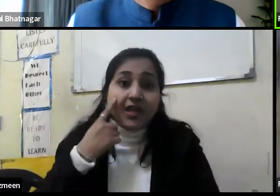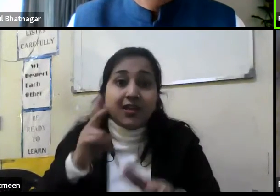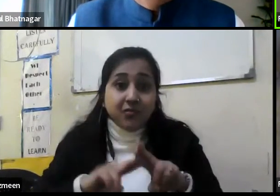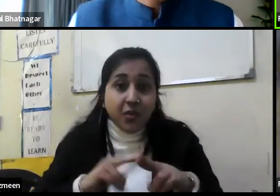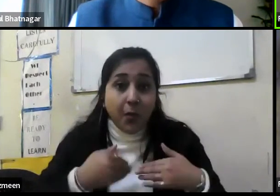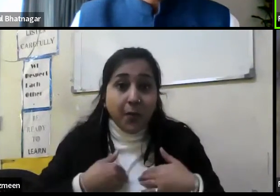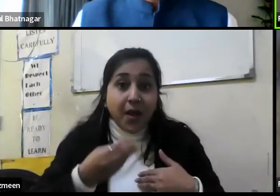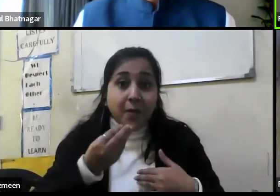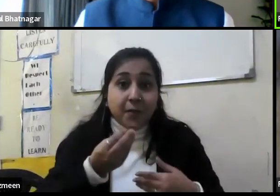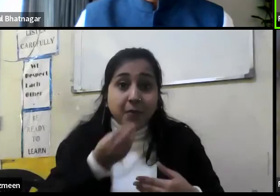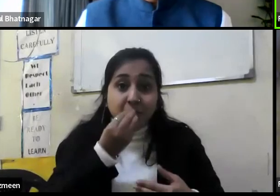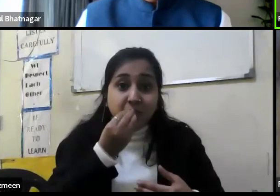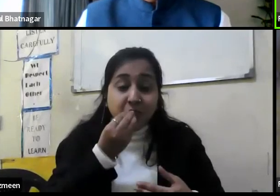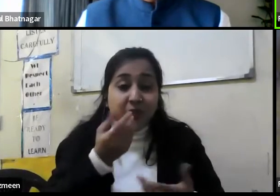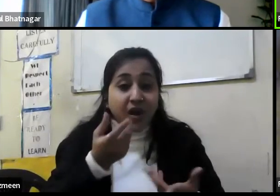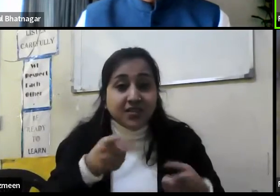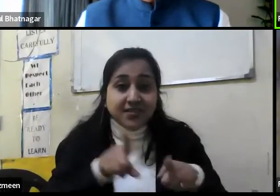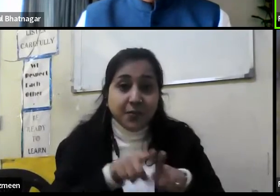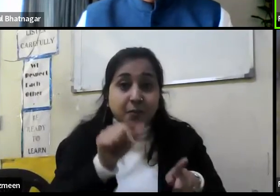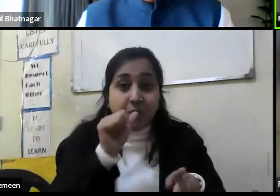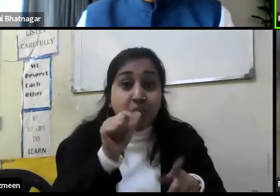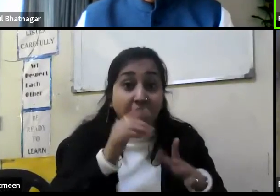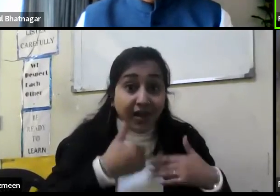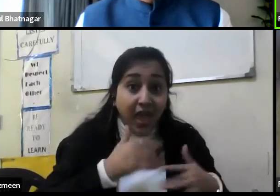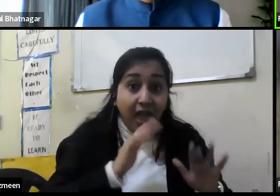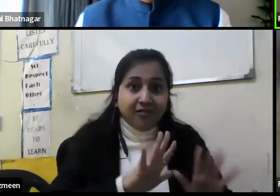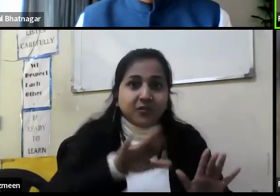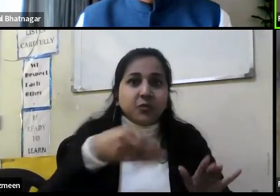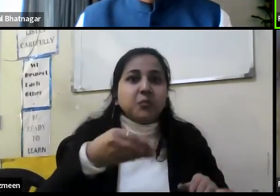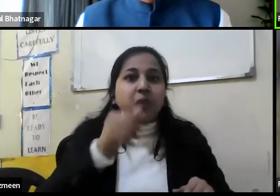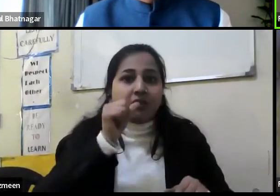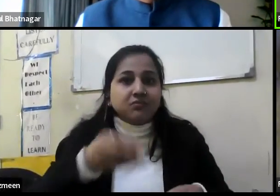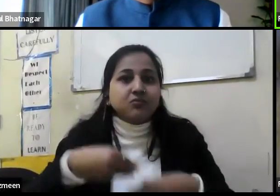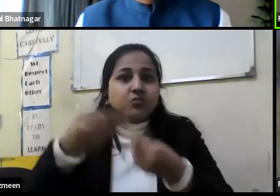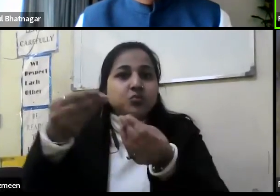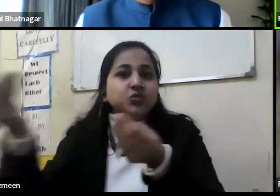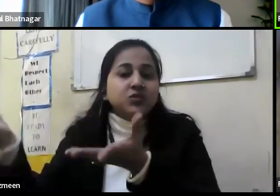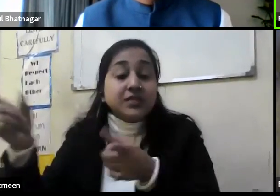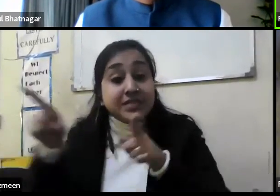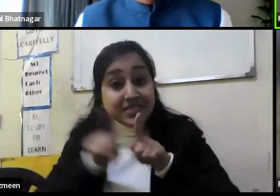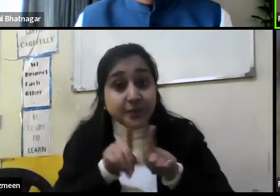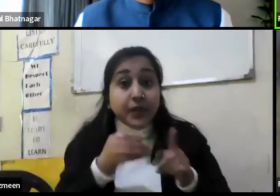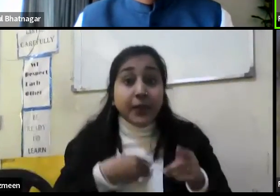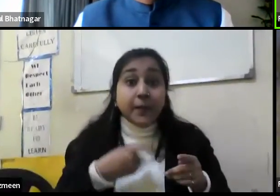में पैसा होना चाहिए तभी मैं दे सकता हूँ। तो मेरे को कलेक्शन में ज्यादा फोकस करना है।